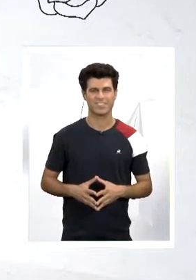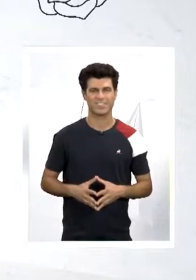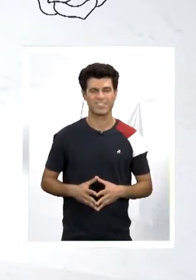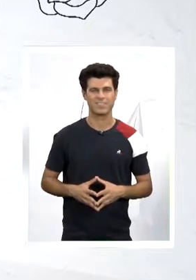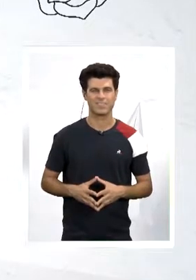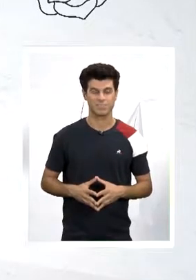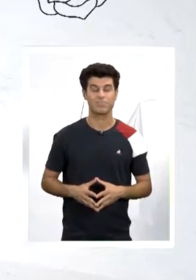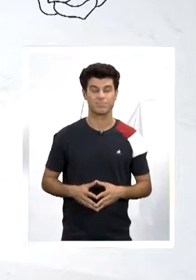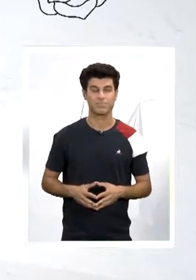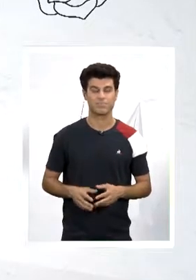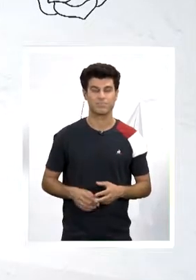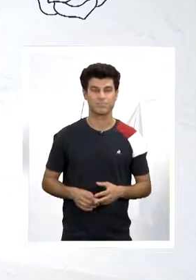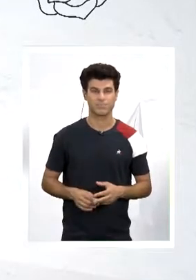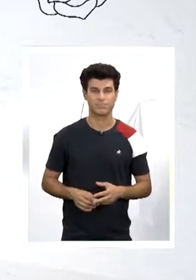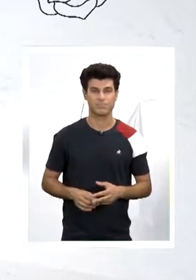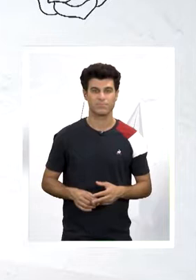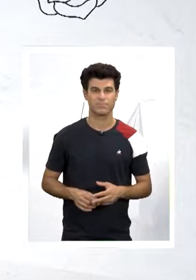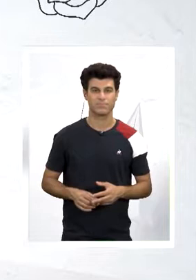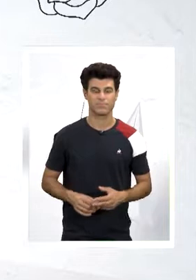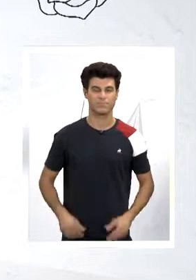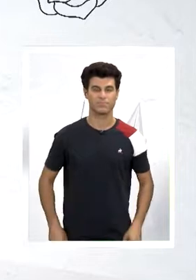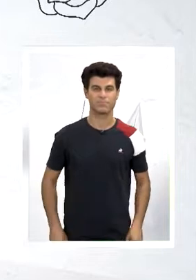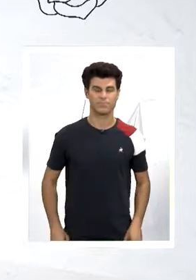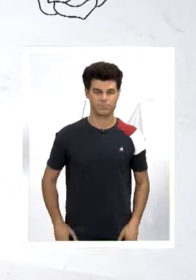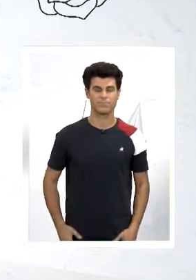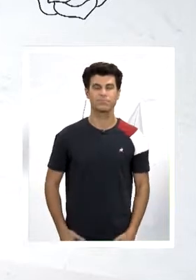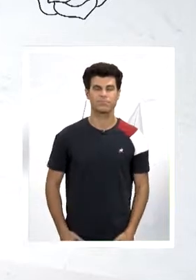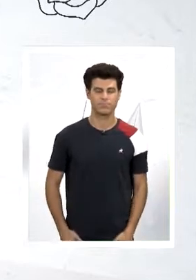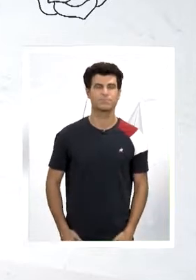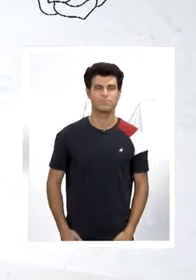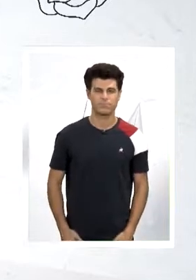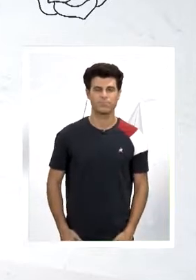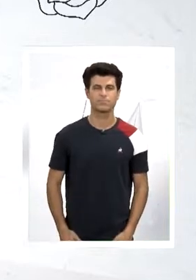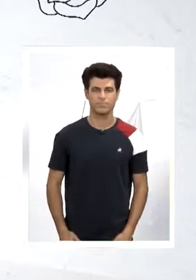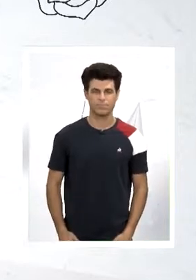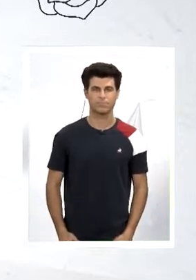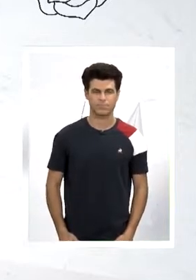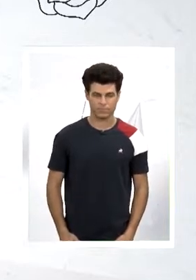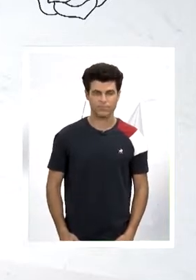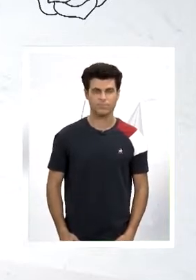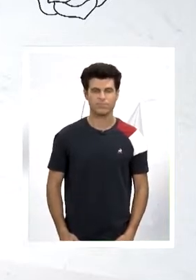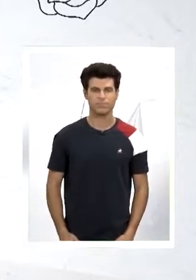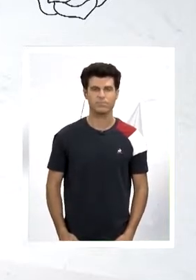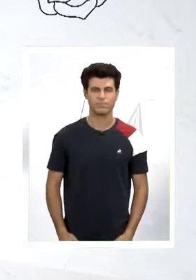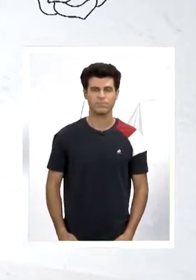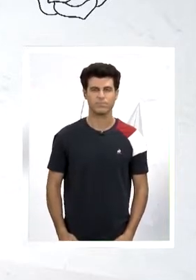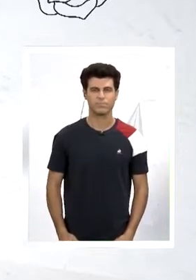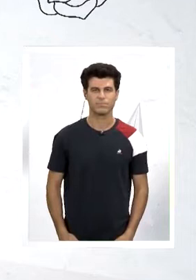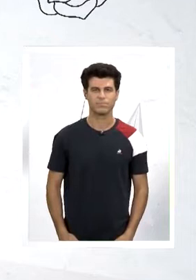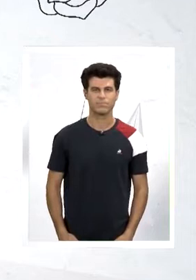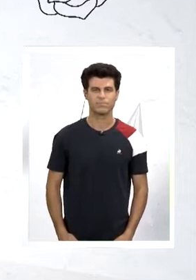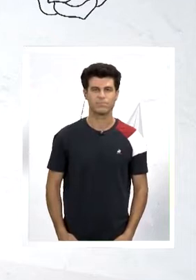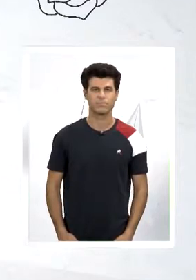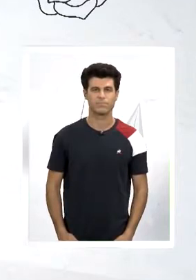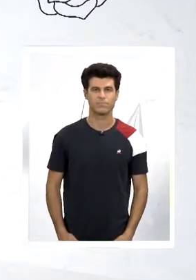זה בעיקרון אפליקציה שהתחלנו לבנות בה, כאילו כתבנו נגיד את אבא, ואז ככה